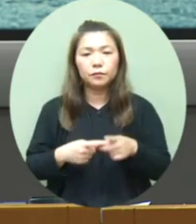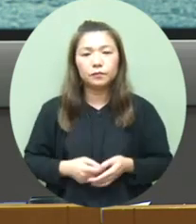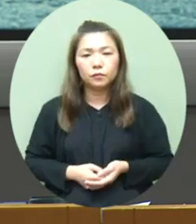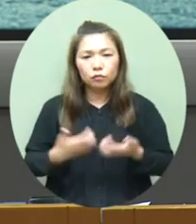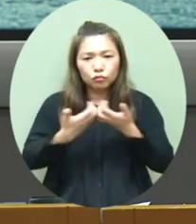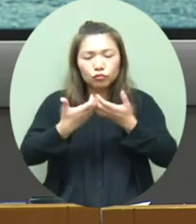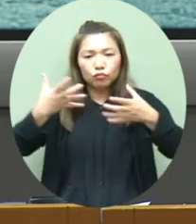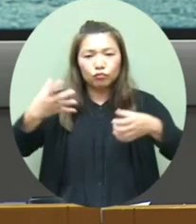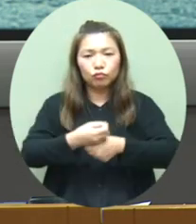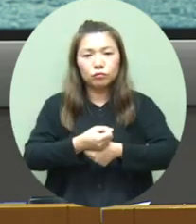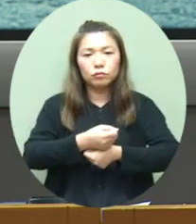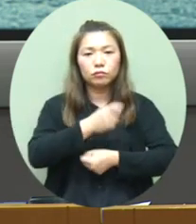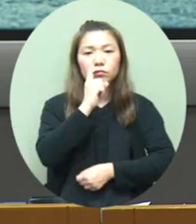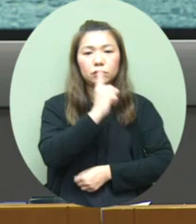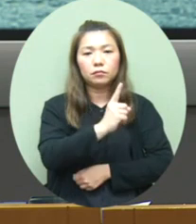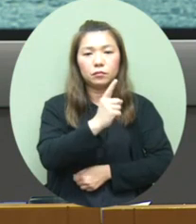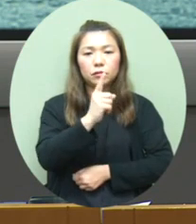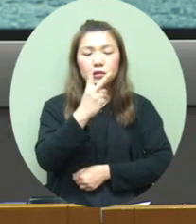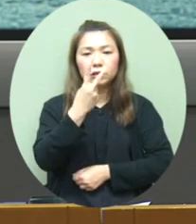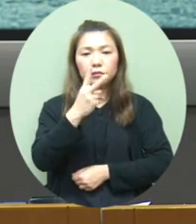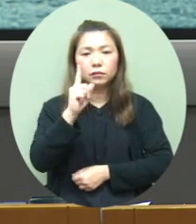積嘅個案咧，而家有